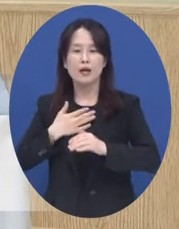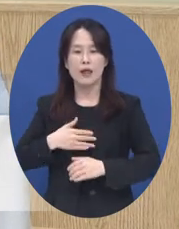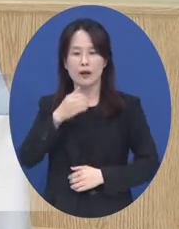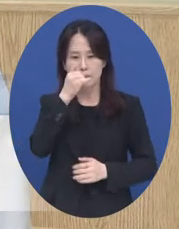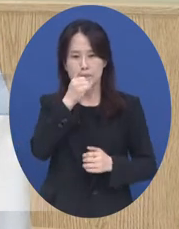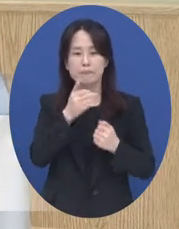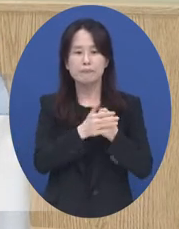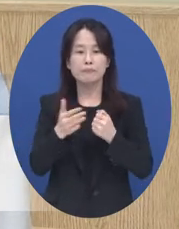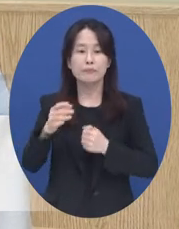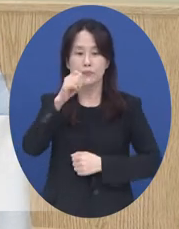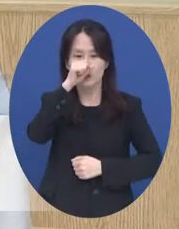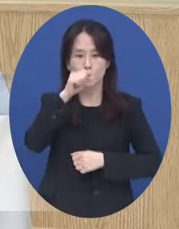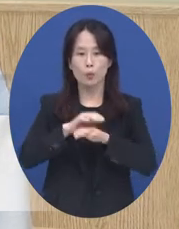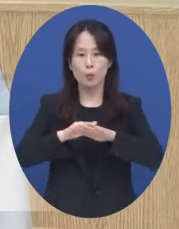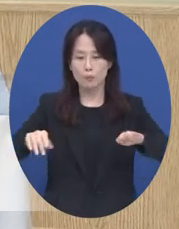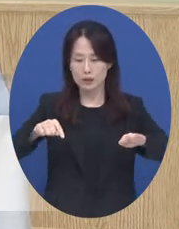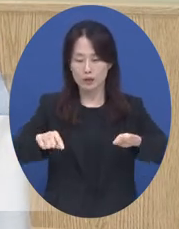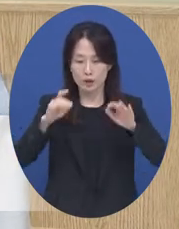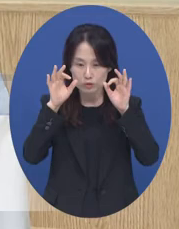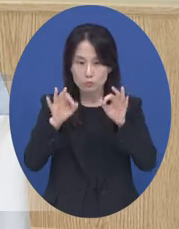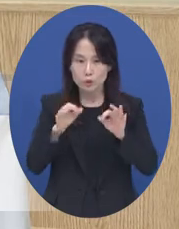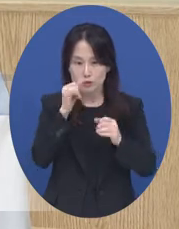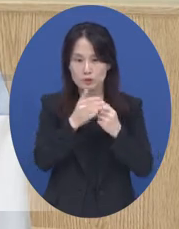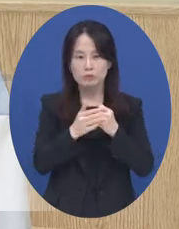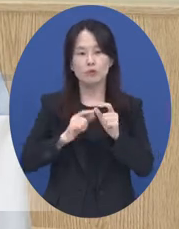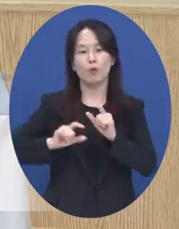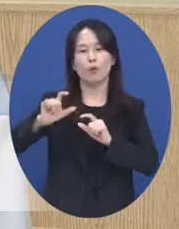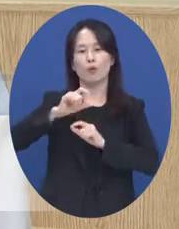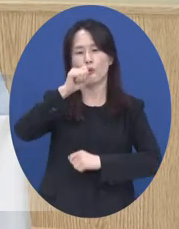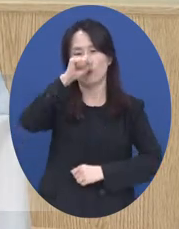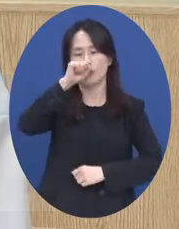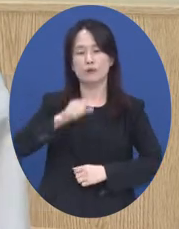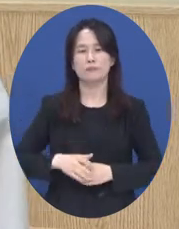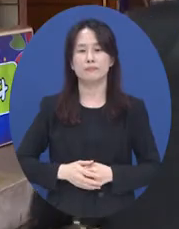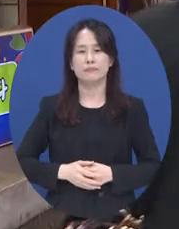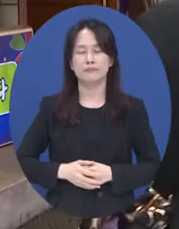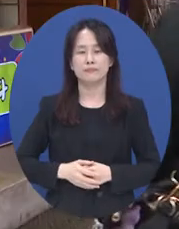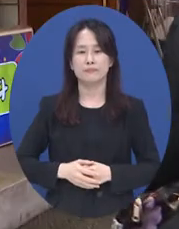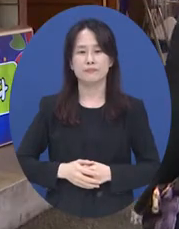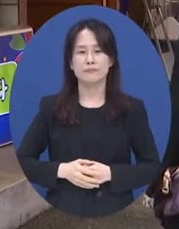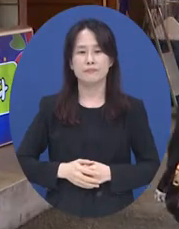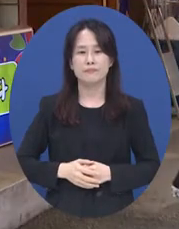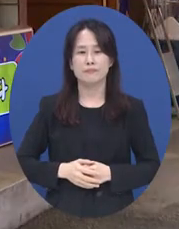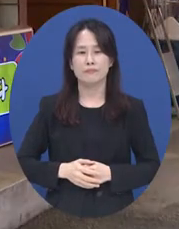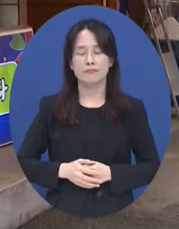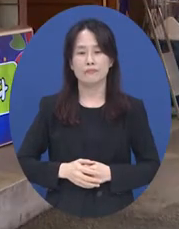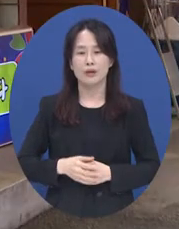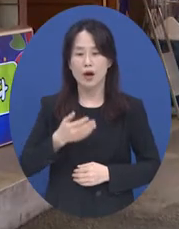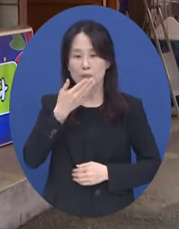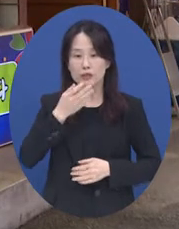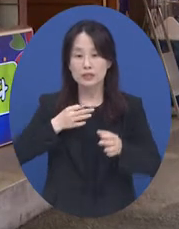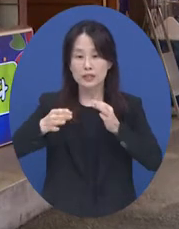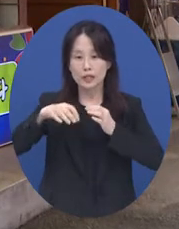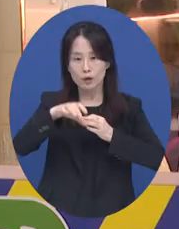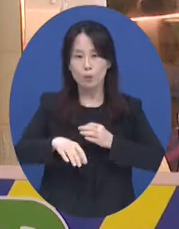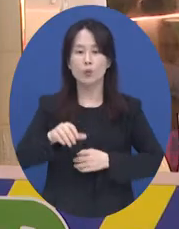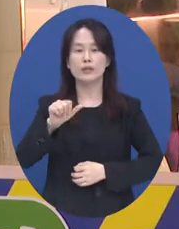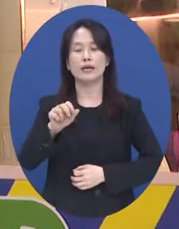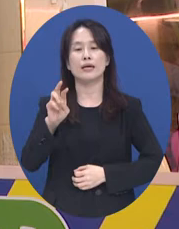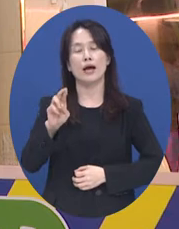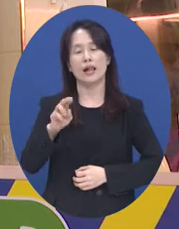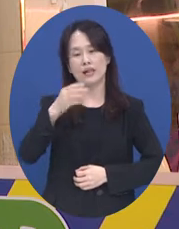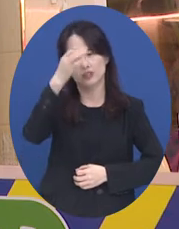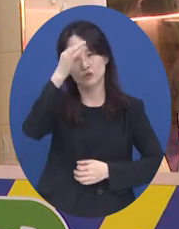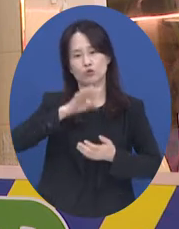것 같고 뭐 바닥 밑면까지 볼수 있어서 더 좋았던 것 같아요. 동네 음식점은 AR 기술이